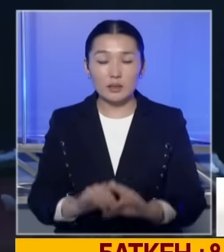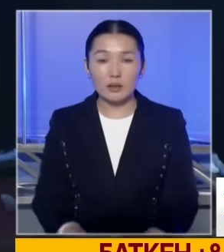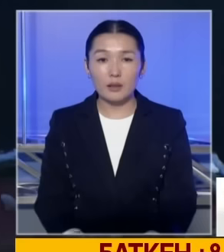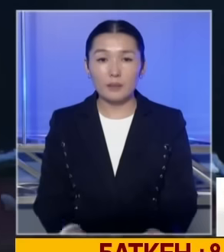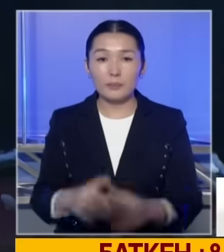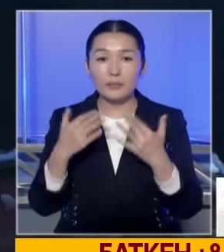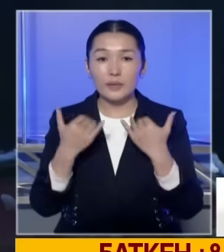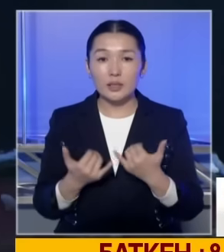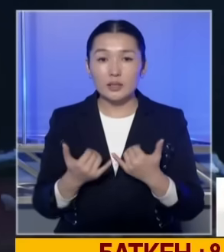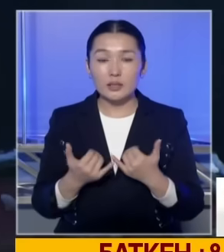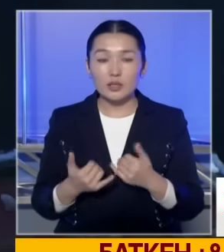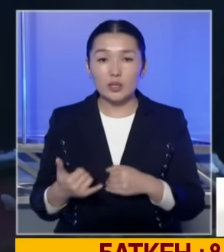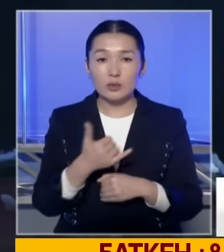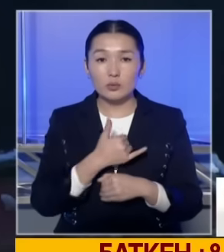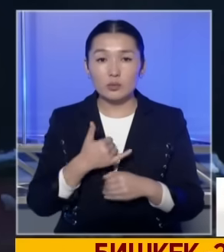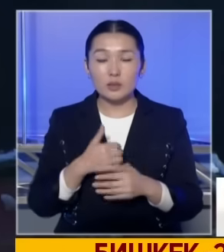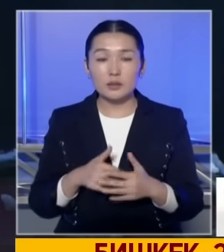Азыркы учурда бизде